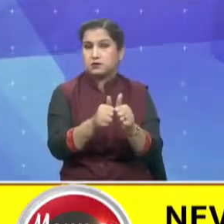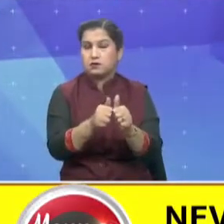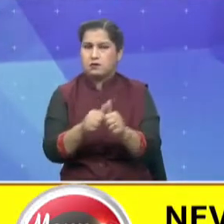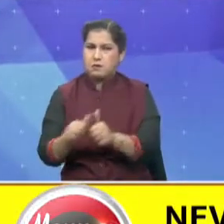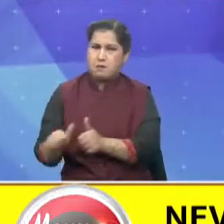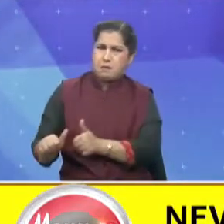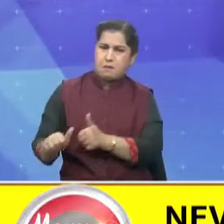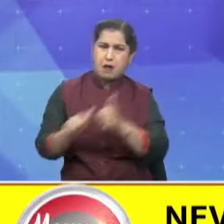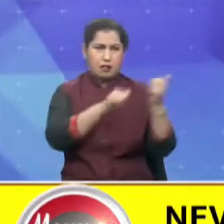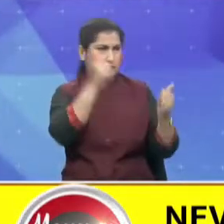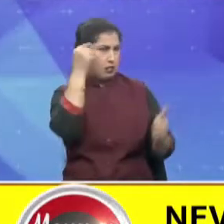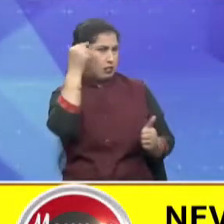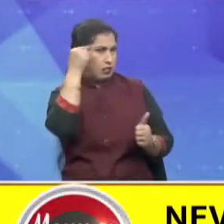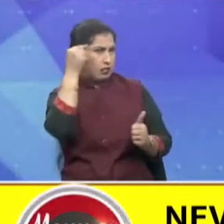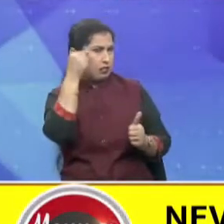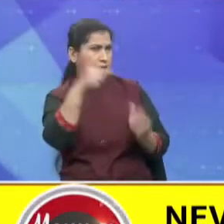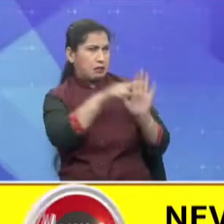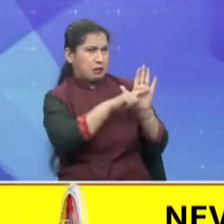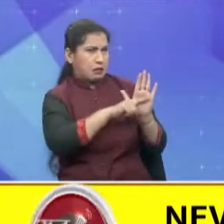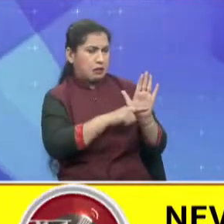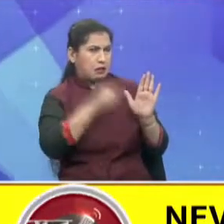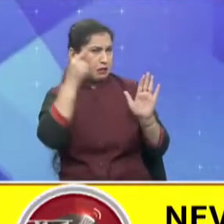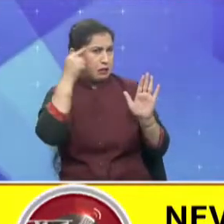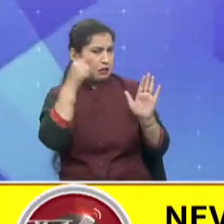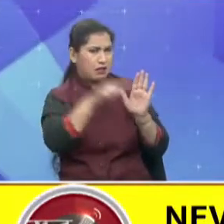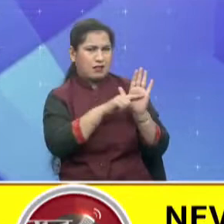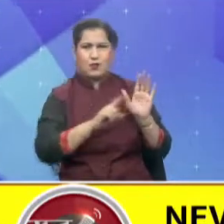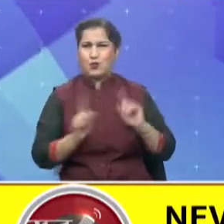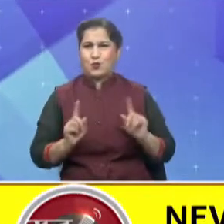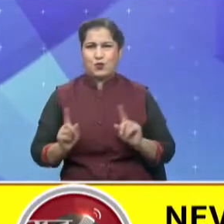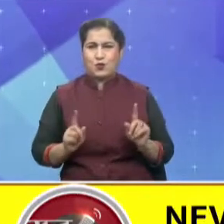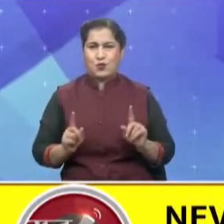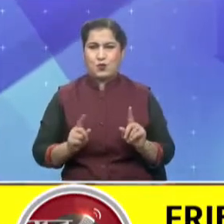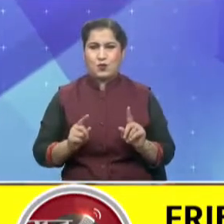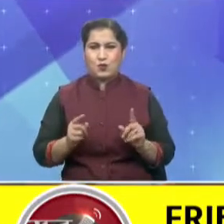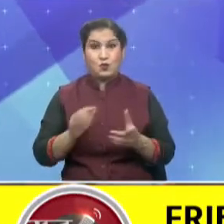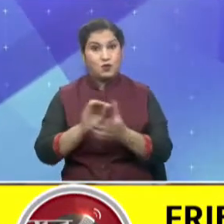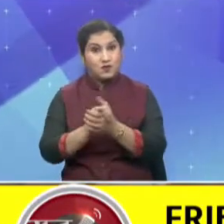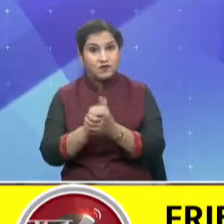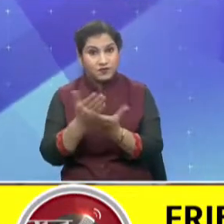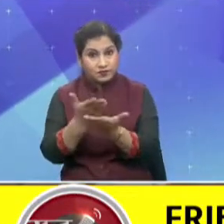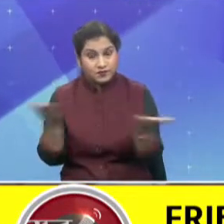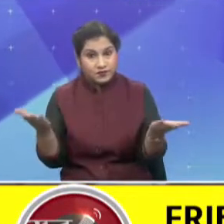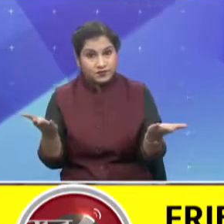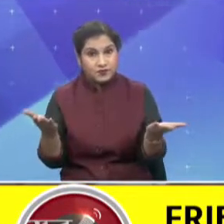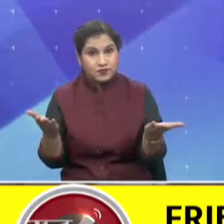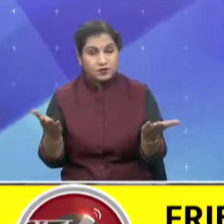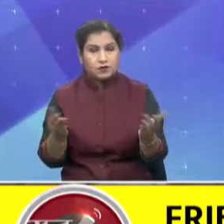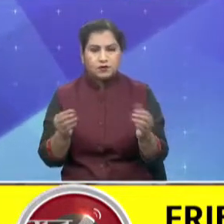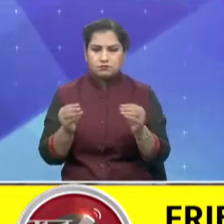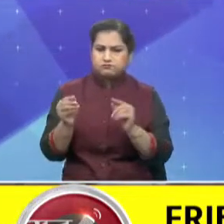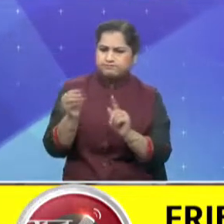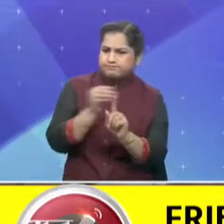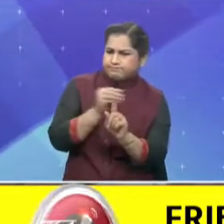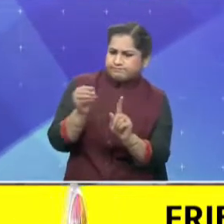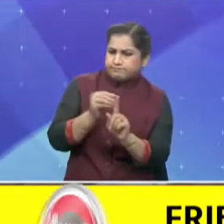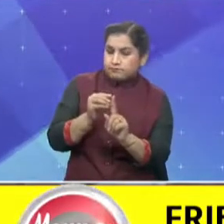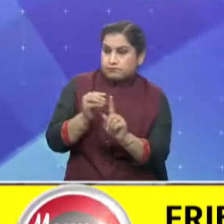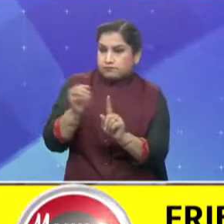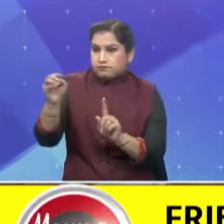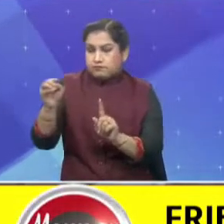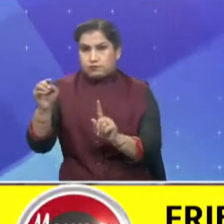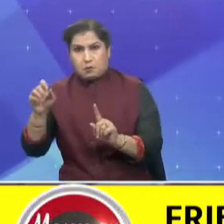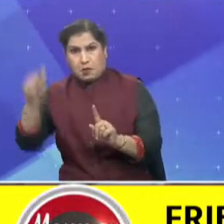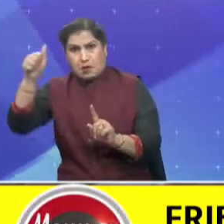bed thinking, I could have put in more efforts. साथियों, औसत से असाधारण बनने का उन्होंने